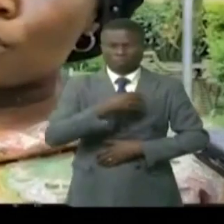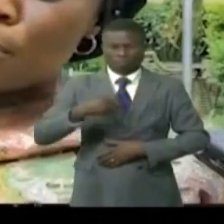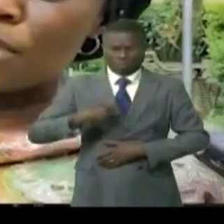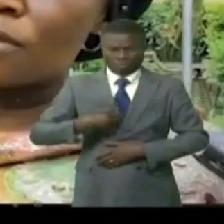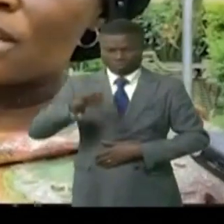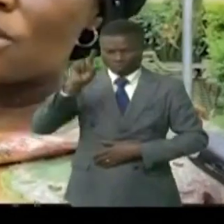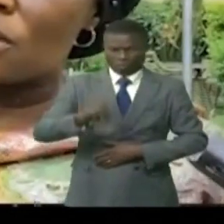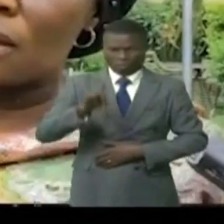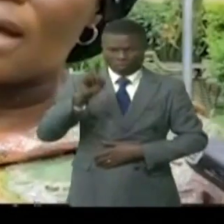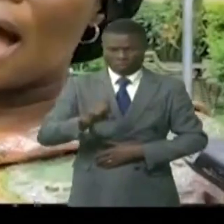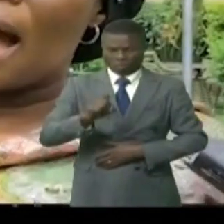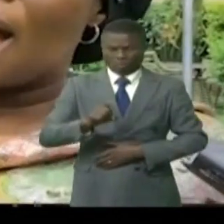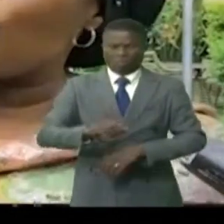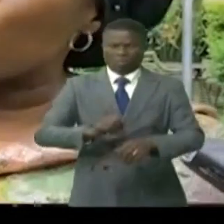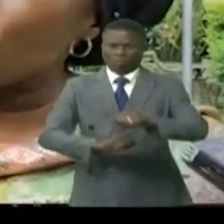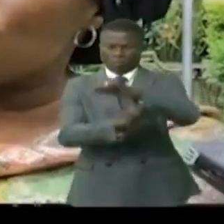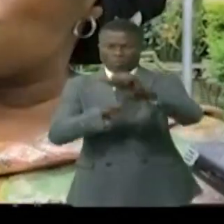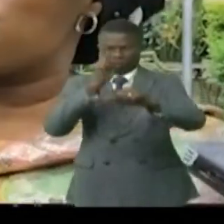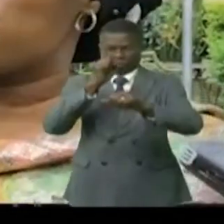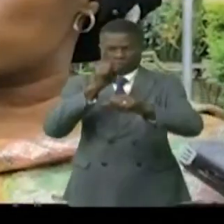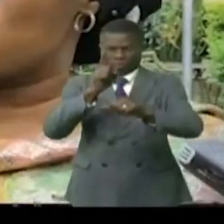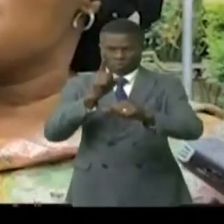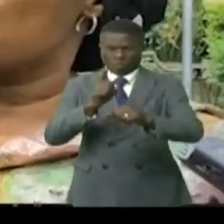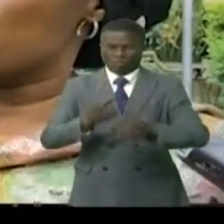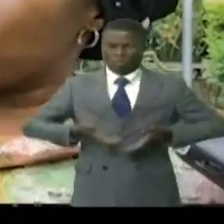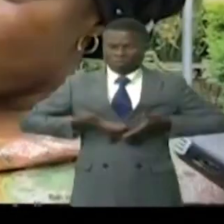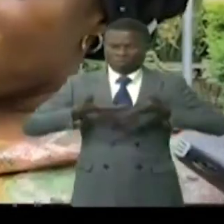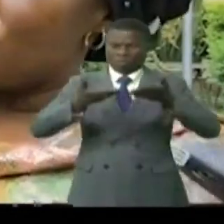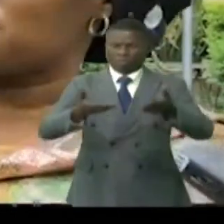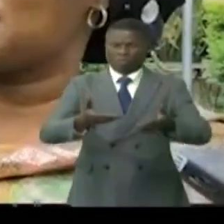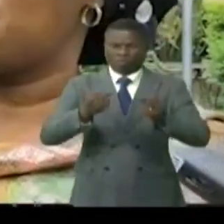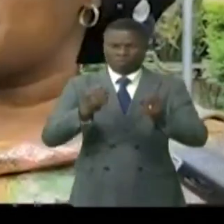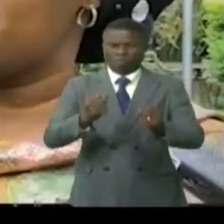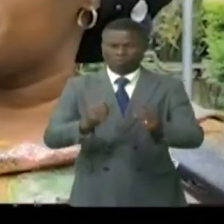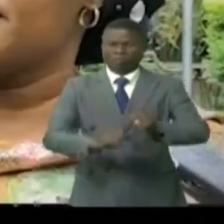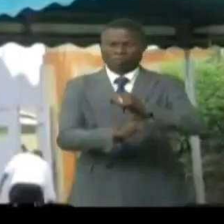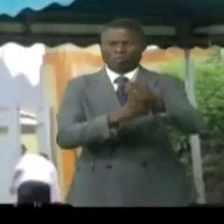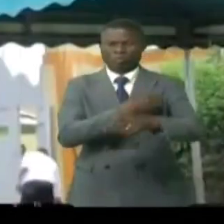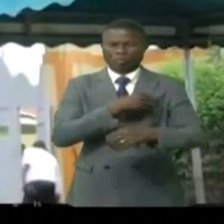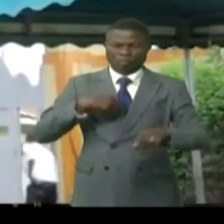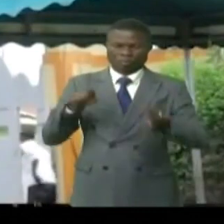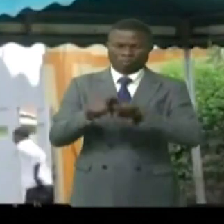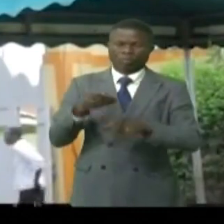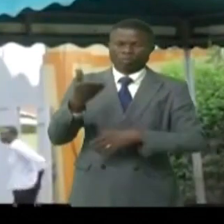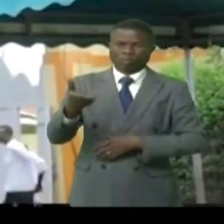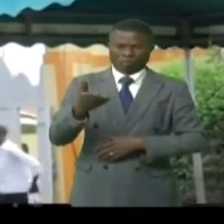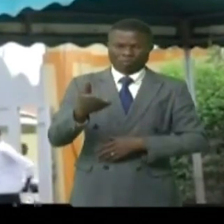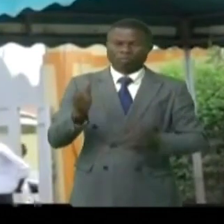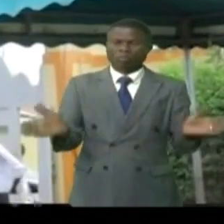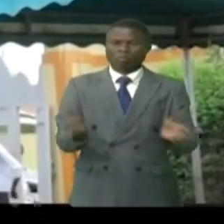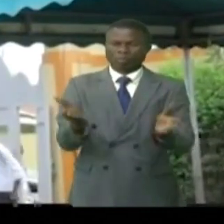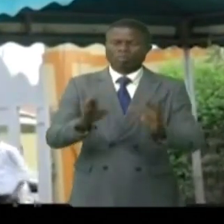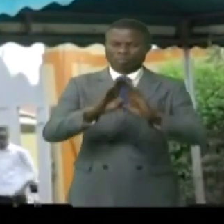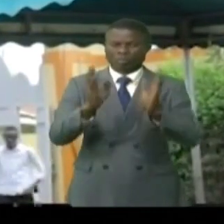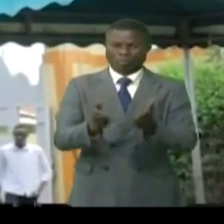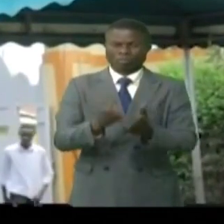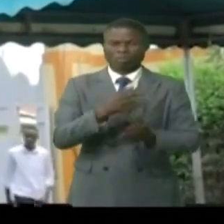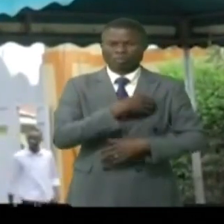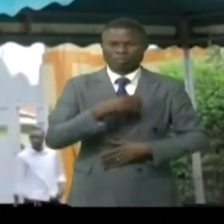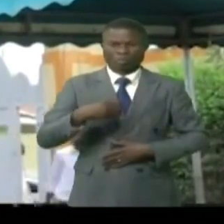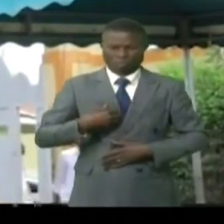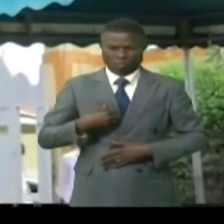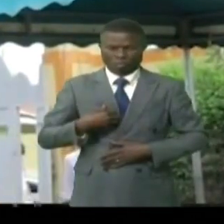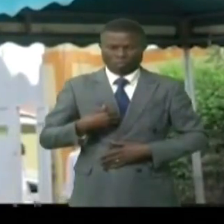femmes devront privilégier à accorder leur voix aux femmes, leurs semblables. Et je dis courage à toutes les